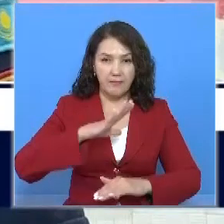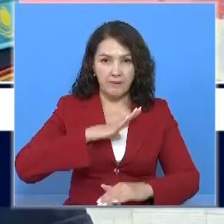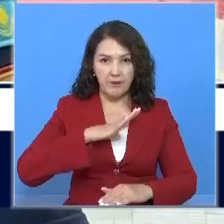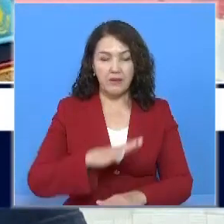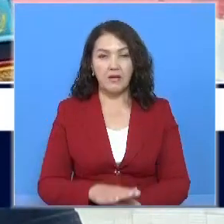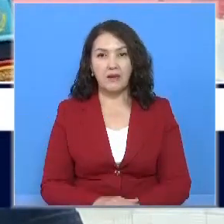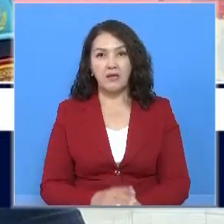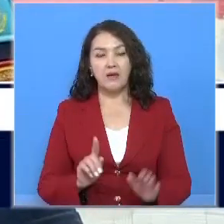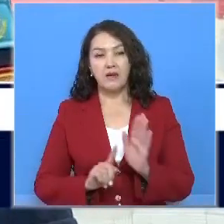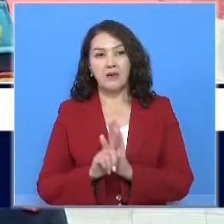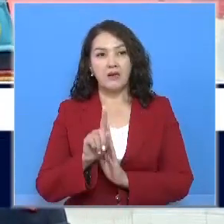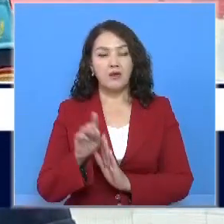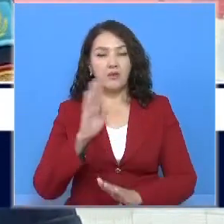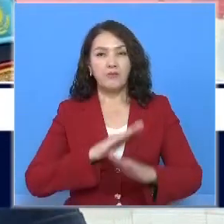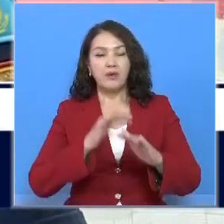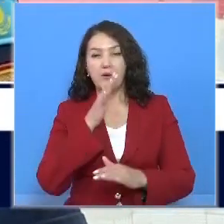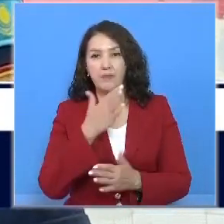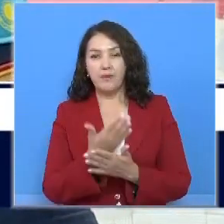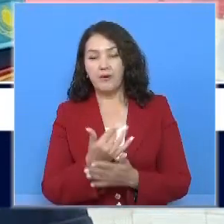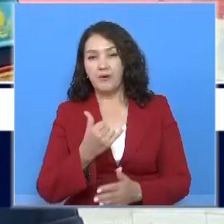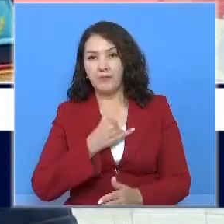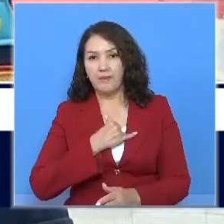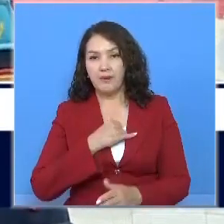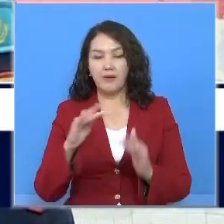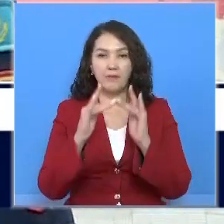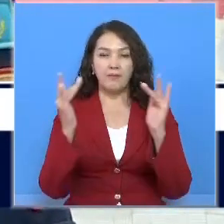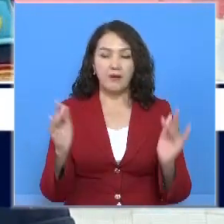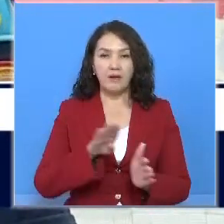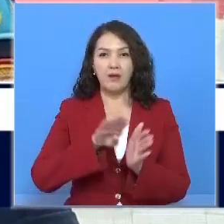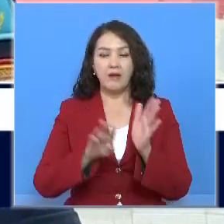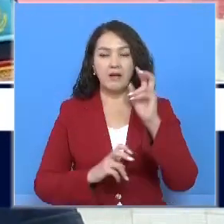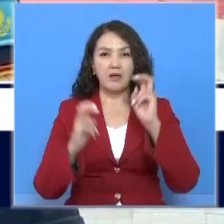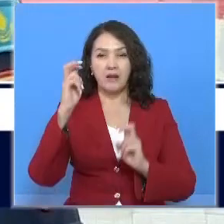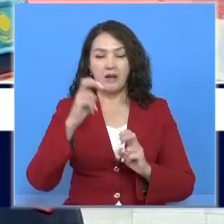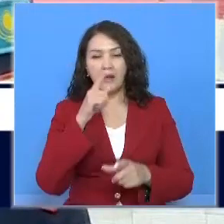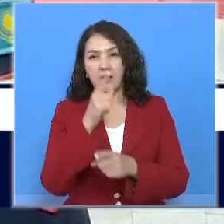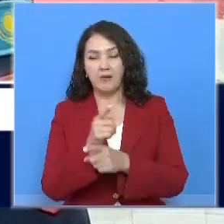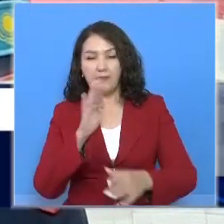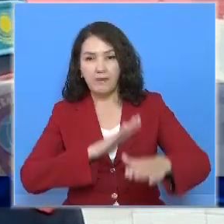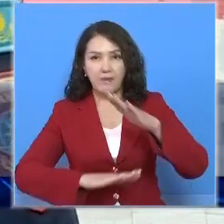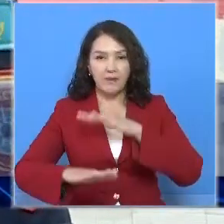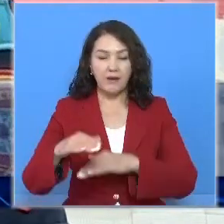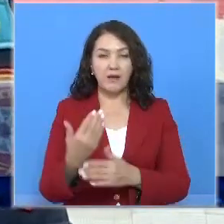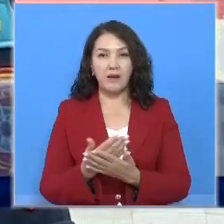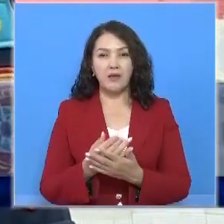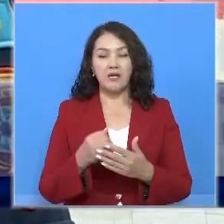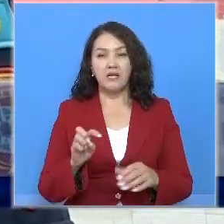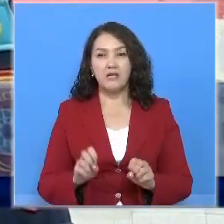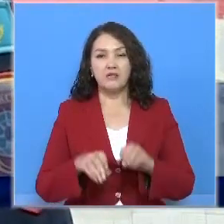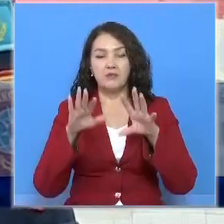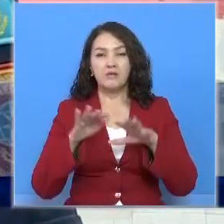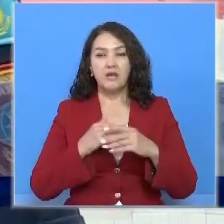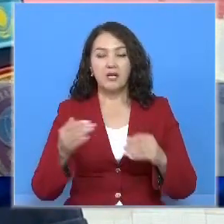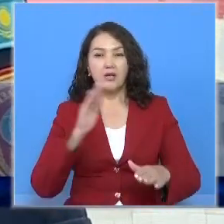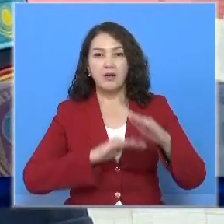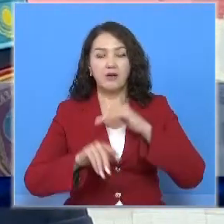возьмем случай с начала купального периода, это у нас под мостом АЗФ, в запрещенном месте у нас купались. На территории земснаряда у нас купались